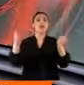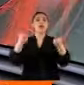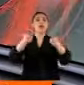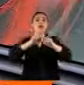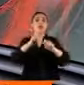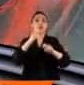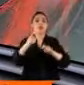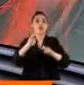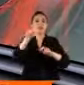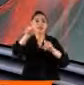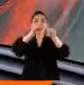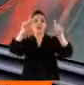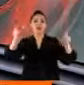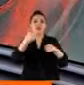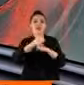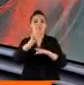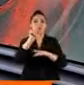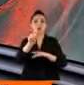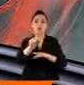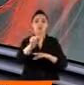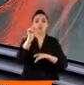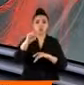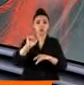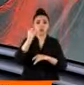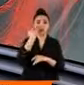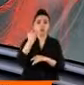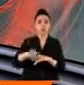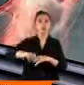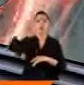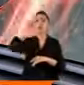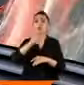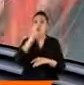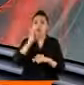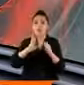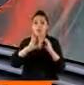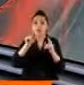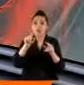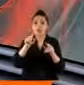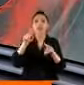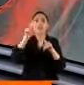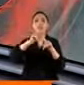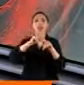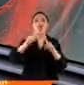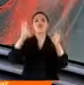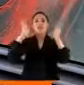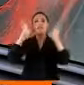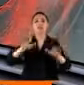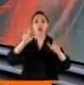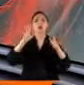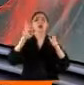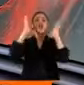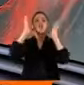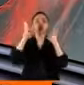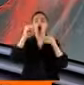bölümün hiç haksız sayılmayız. Bugüne baktığımızda ise günün manşeti bu olacak. Teravih namazları camide mi